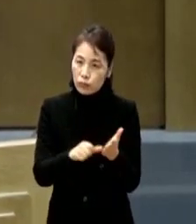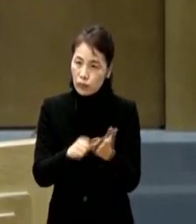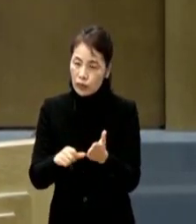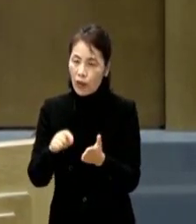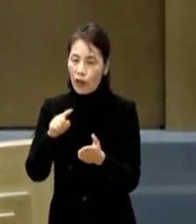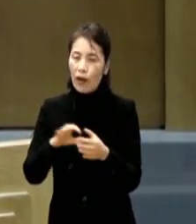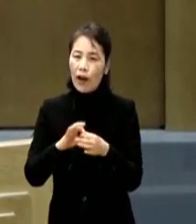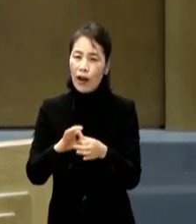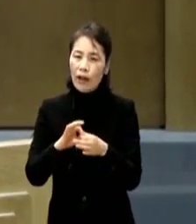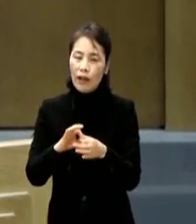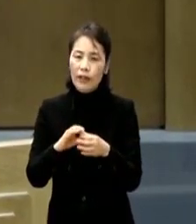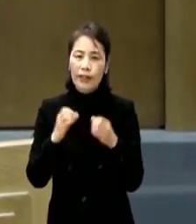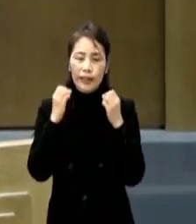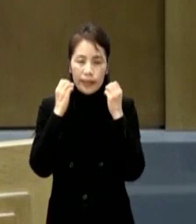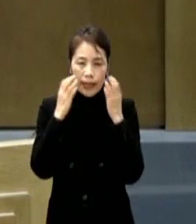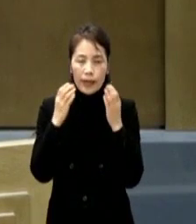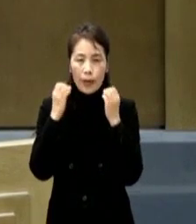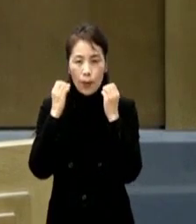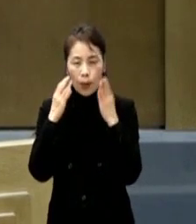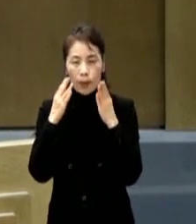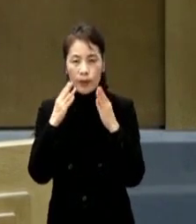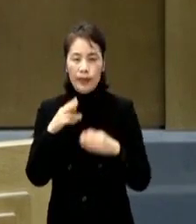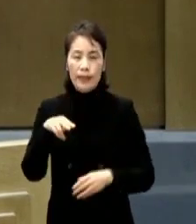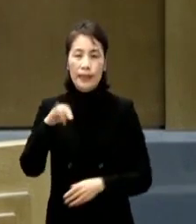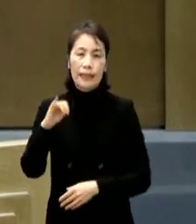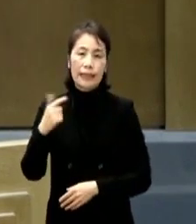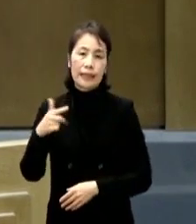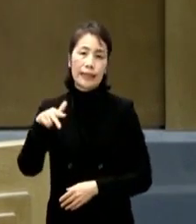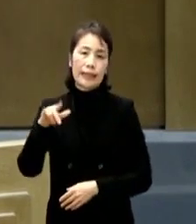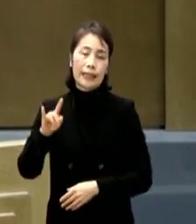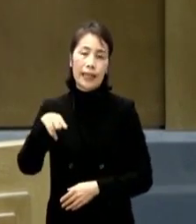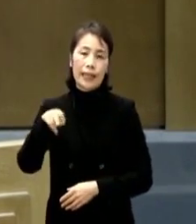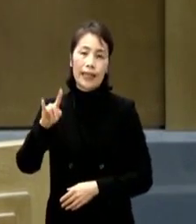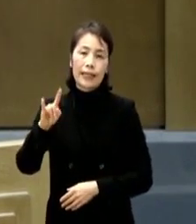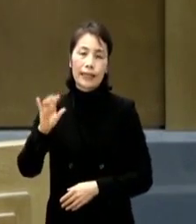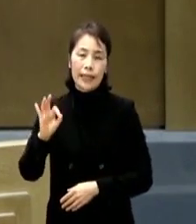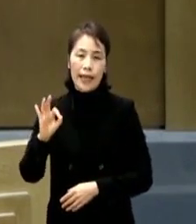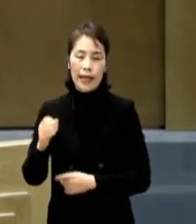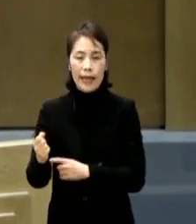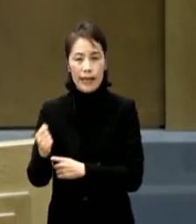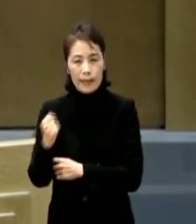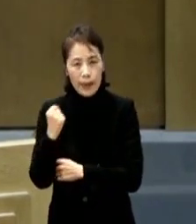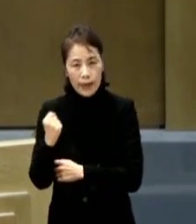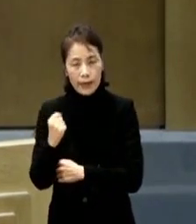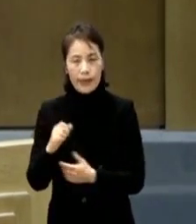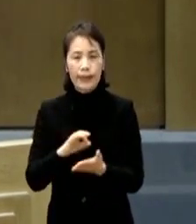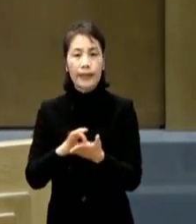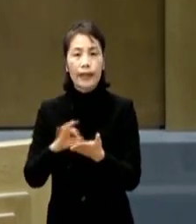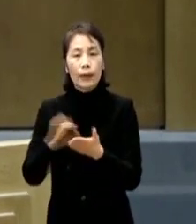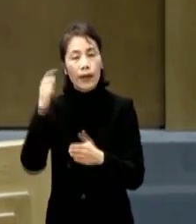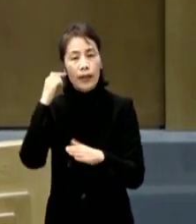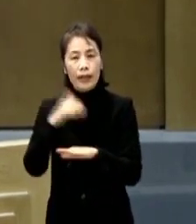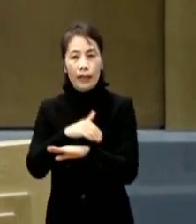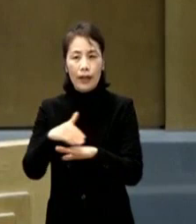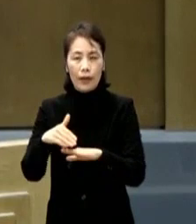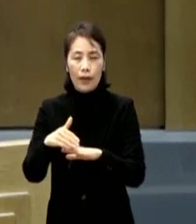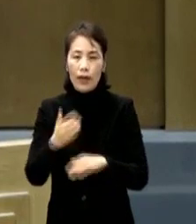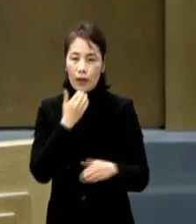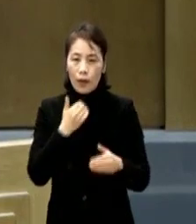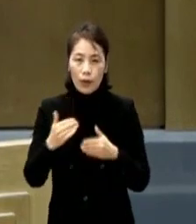에너지로 전환하겠습니다. 공공부터 먼저 솔선하여 기업과 도민의 적극적인